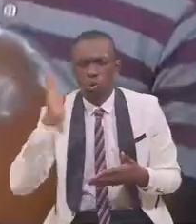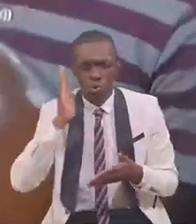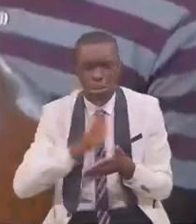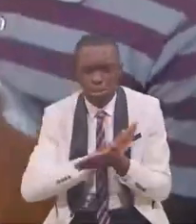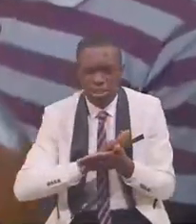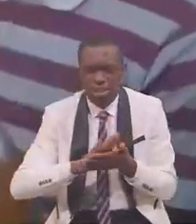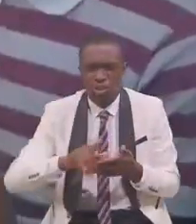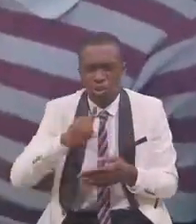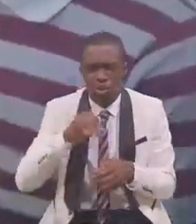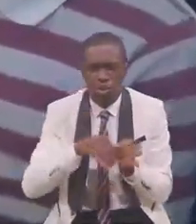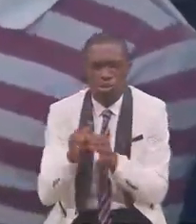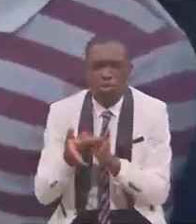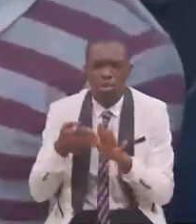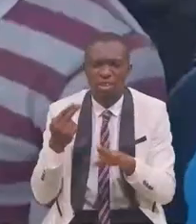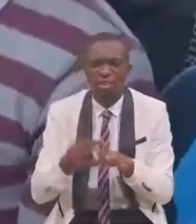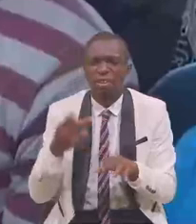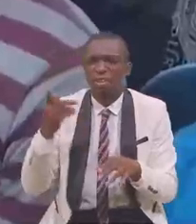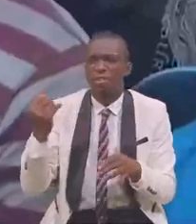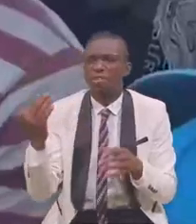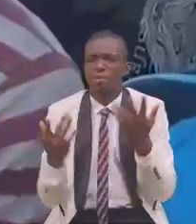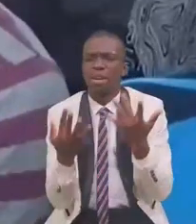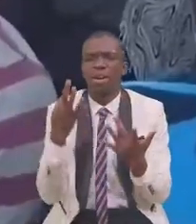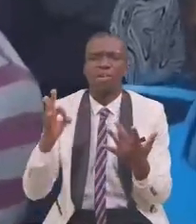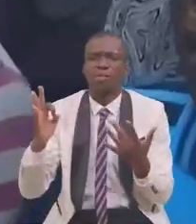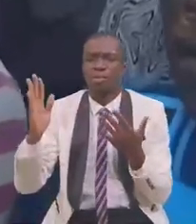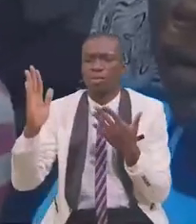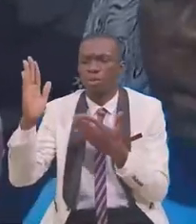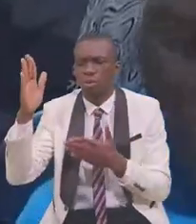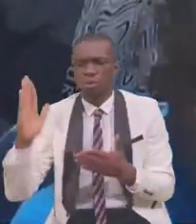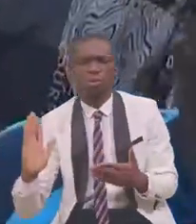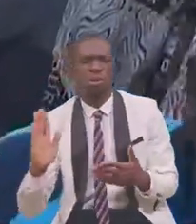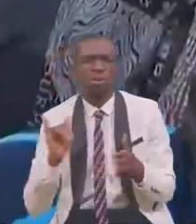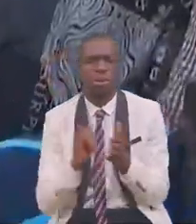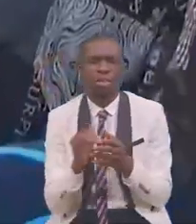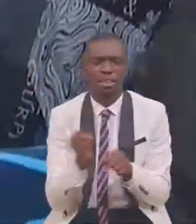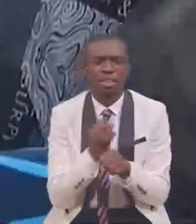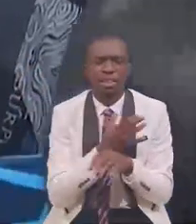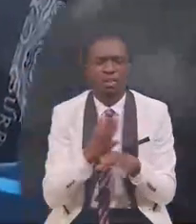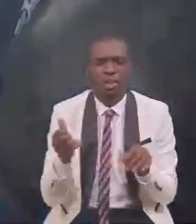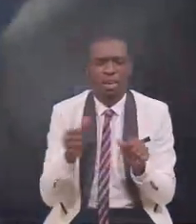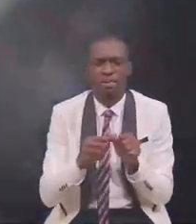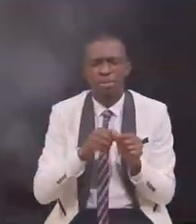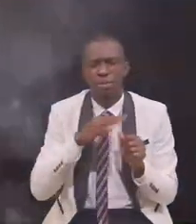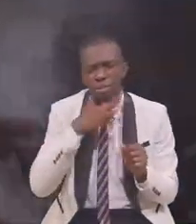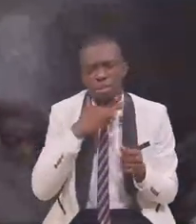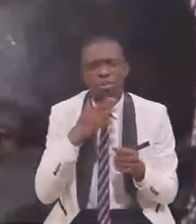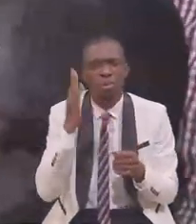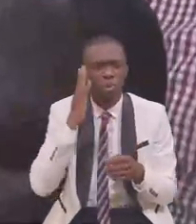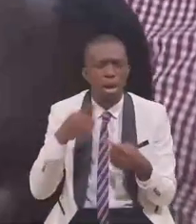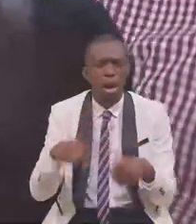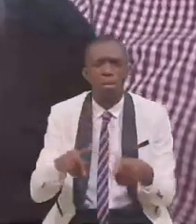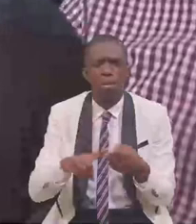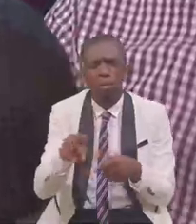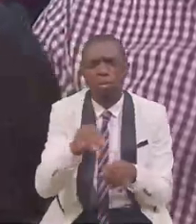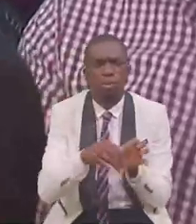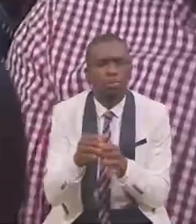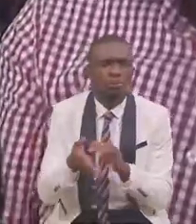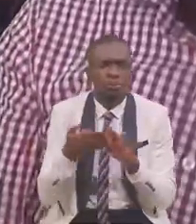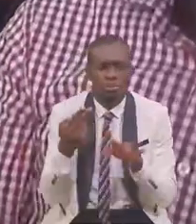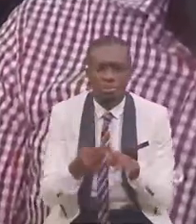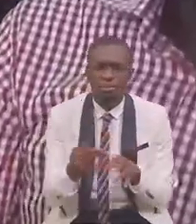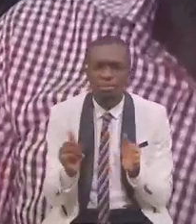toute souillure intérieure, le fera dans votre vie au nom de Jésus. Il y a la sanctification, la deuxième œuvre de grâce que le